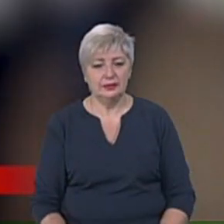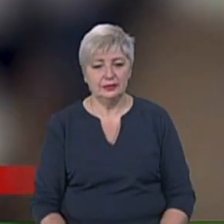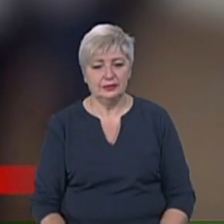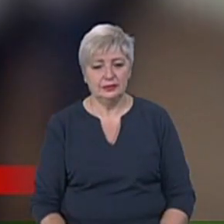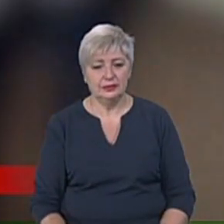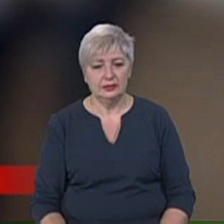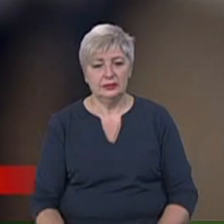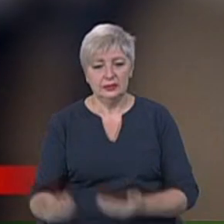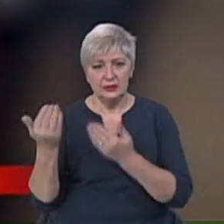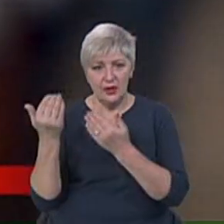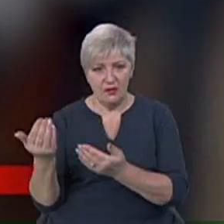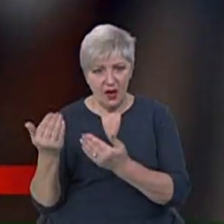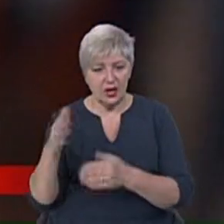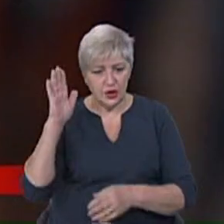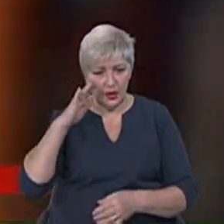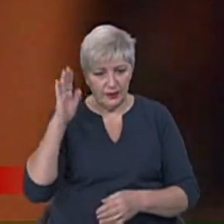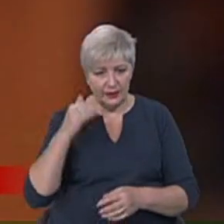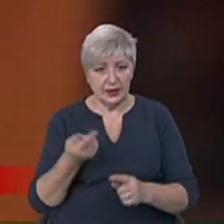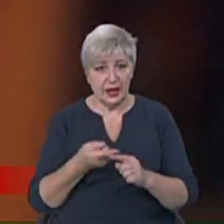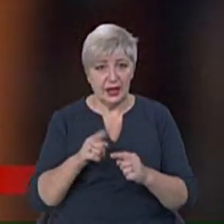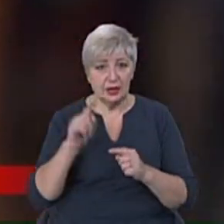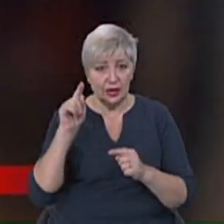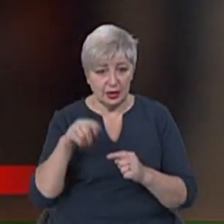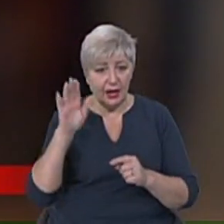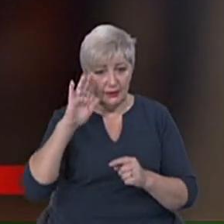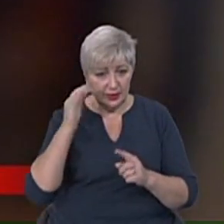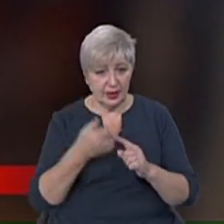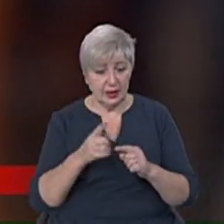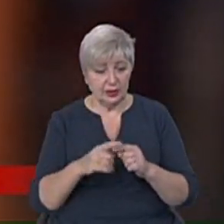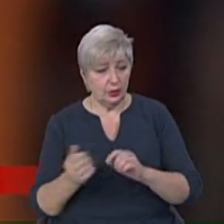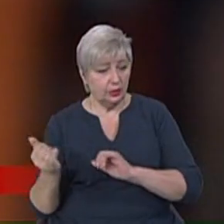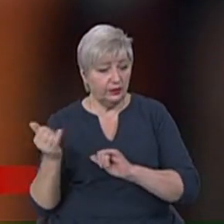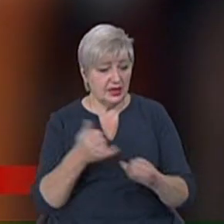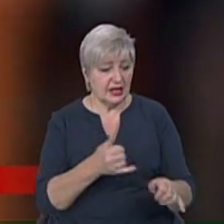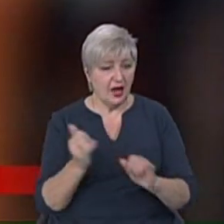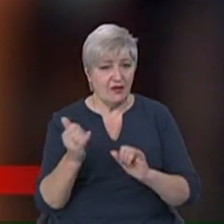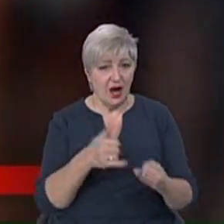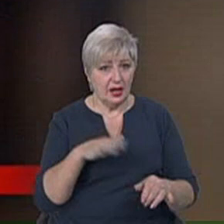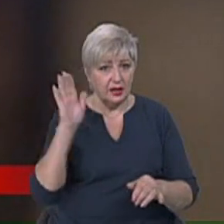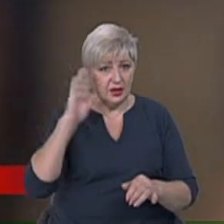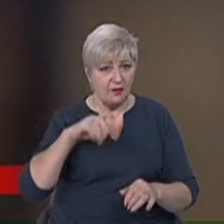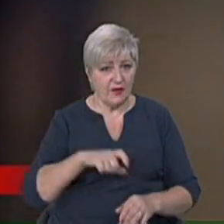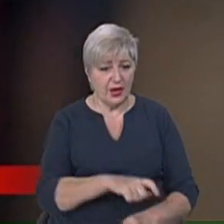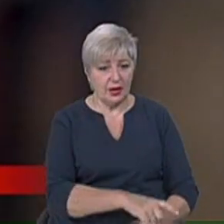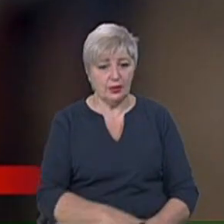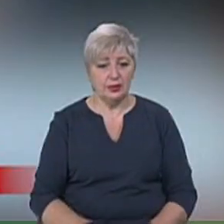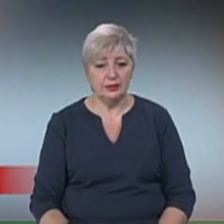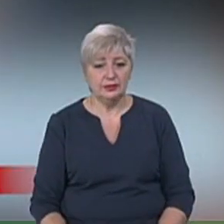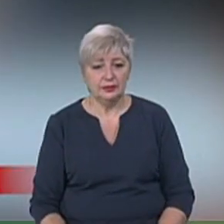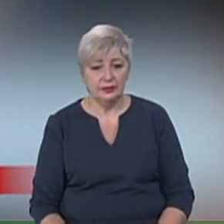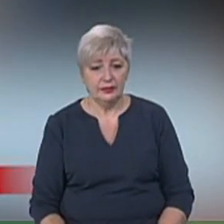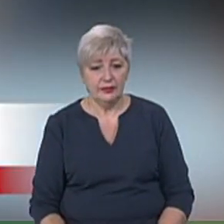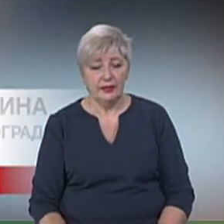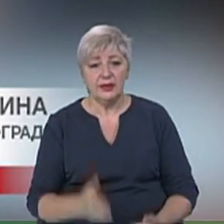Ваша вода, вот это та вода, которую вы сливаете в реку. Это документы. Видите, это в реку вы сливаете. Понимаете?